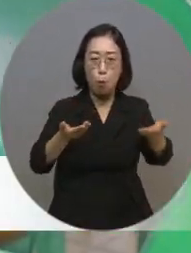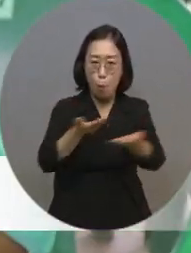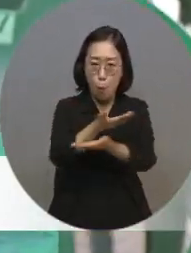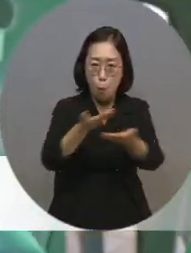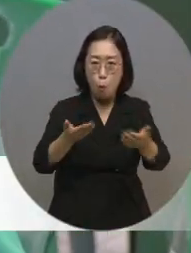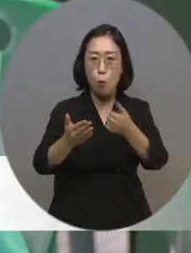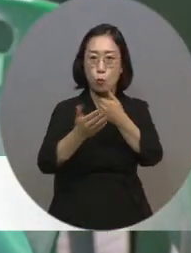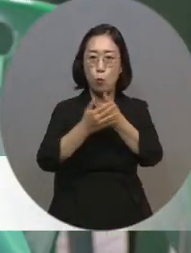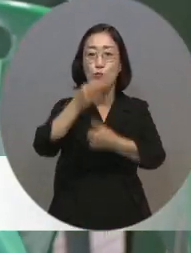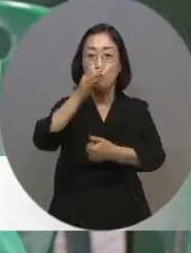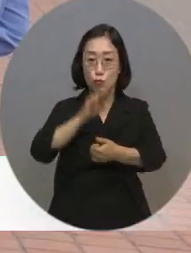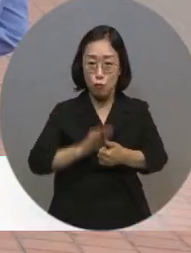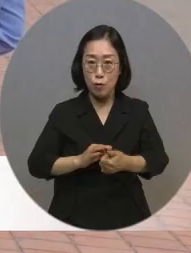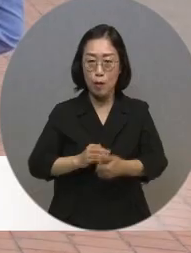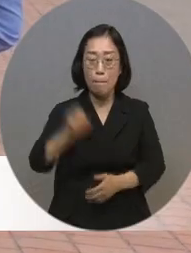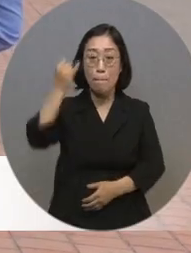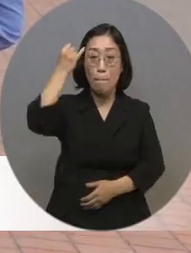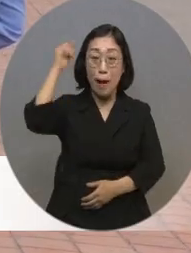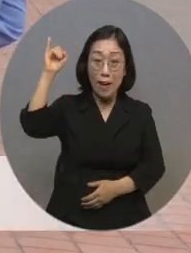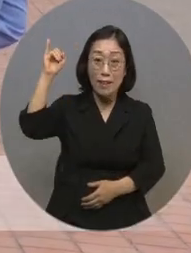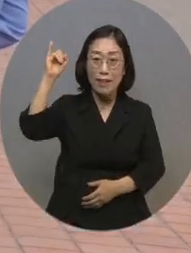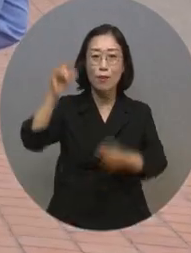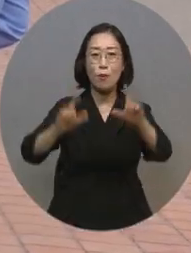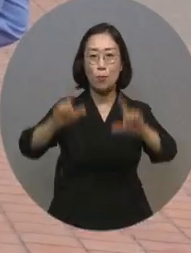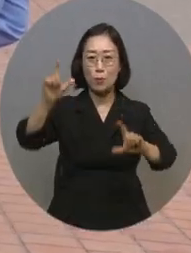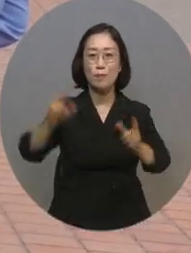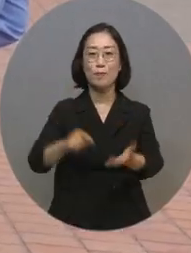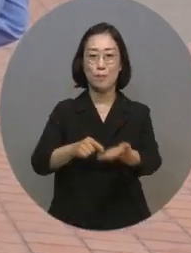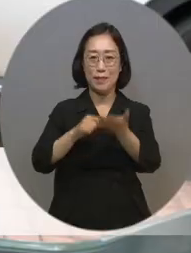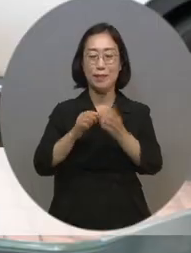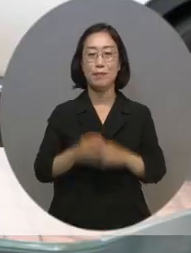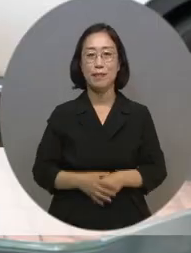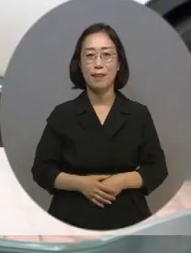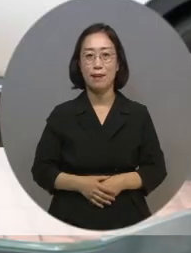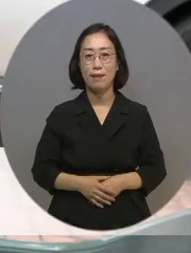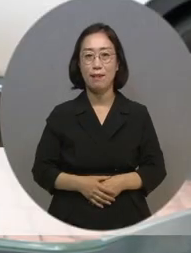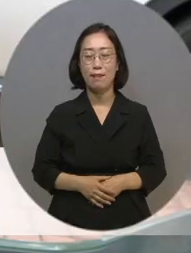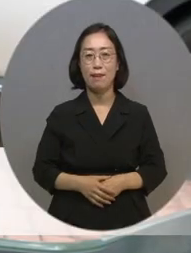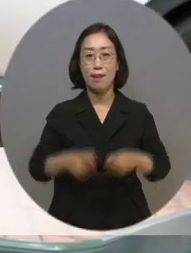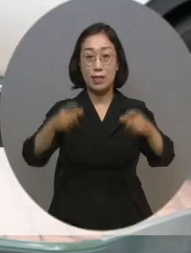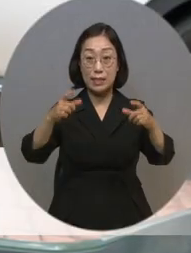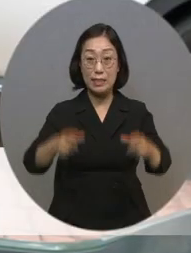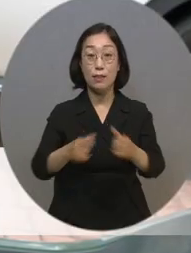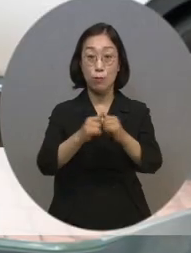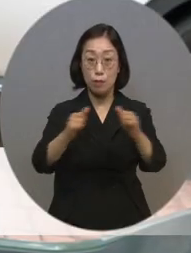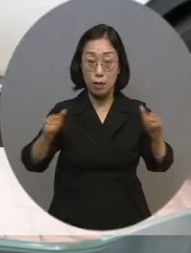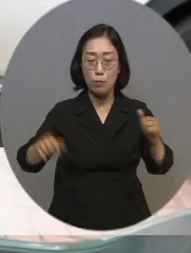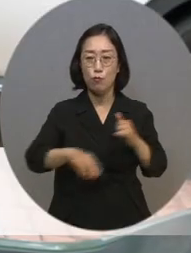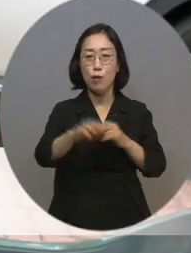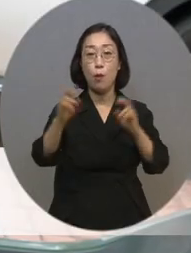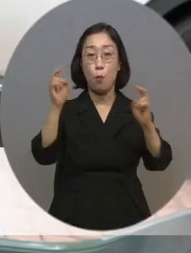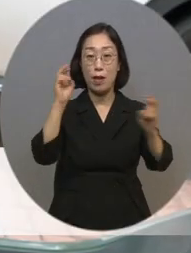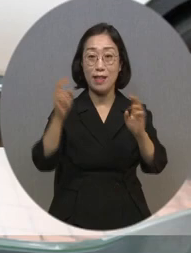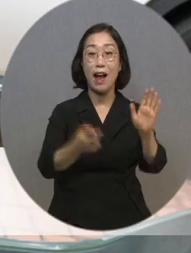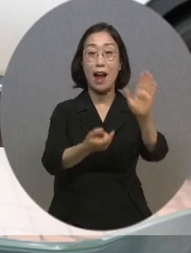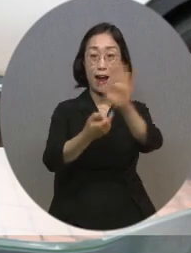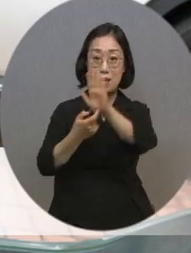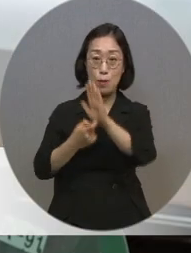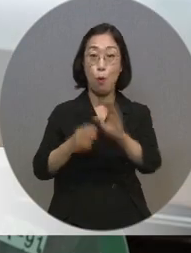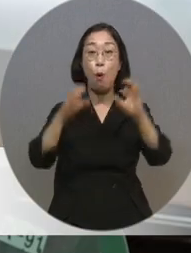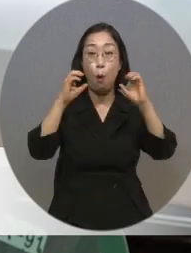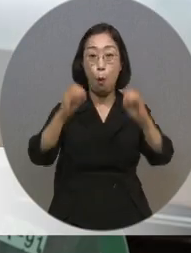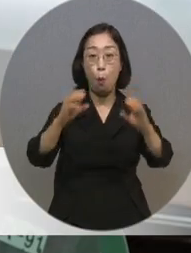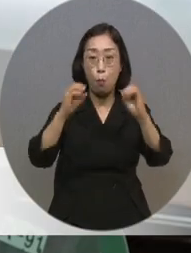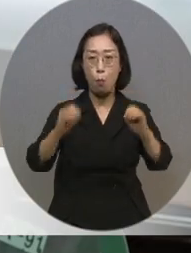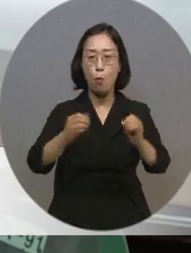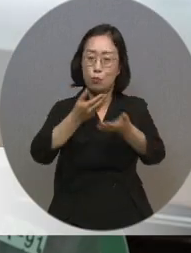시너지를 나누게끔 한 아이디어가 돋보였습니다. 지역 주민들한테 저희 회사를 알리고 하는 게 제일 크죠.